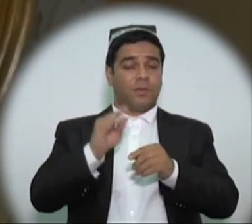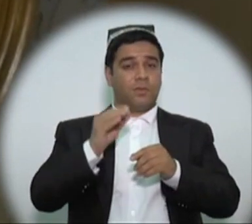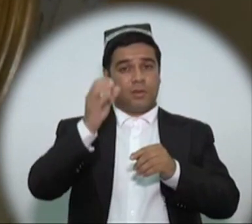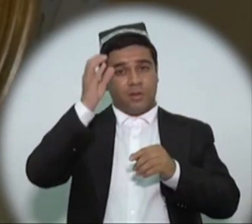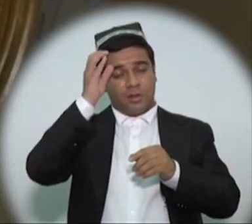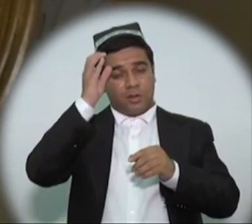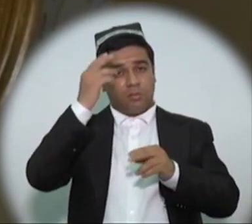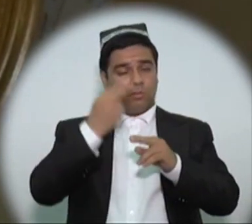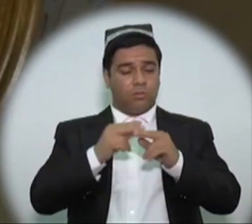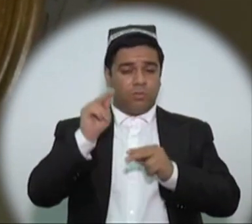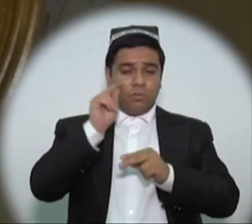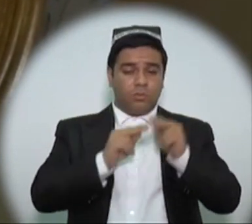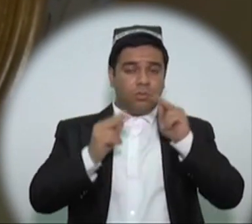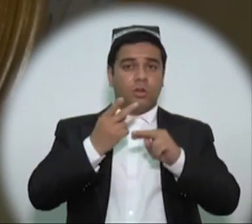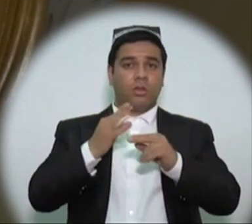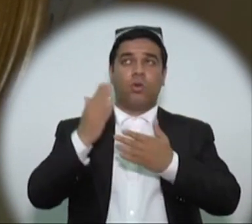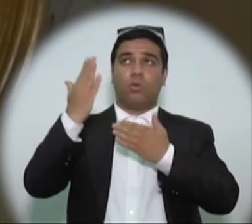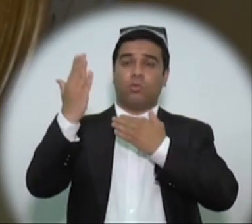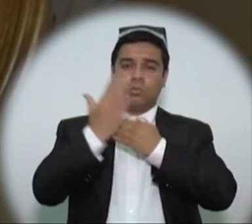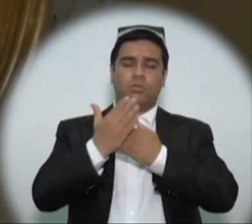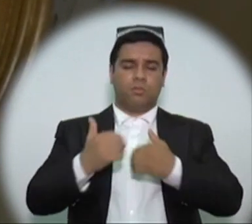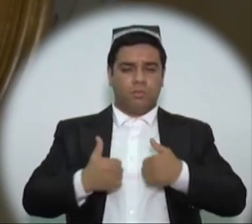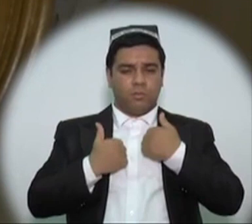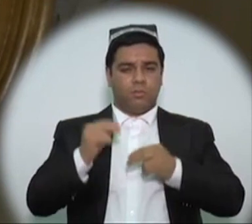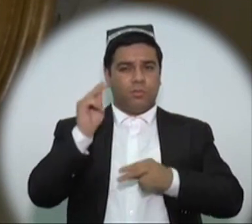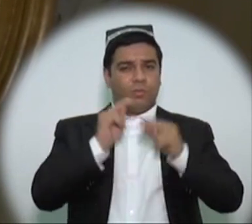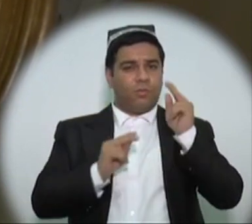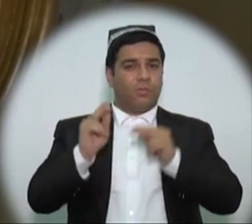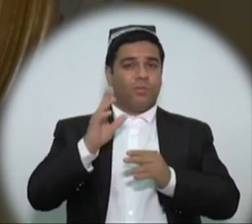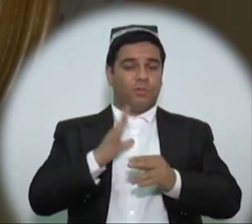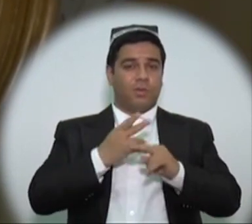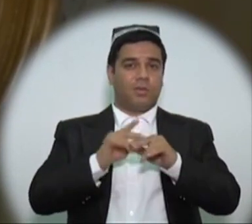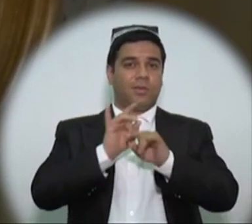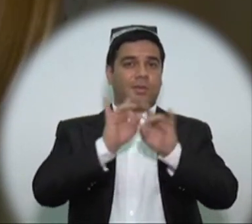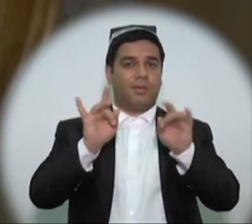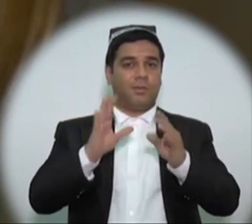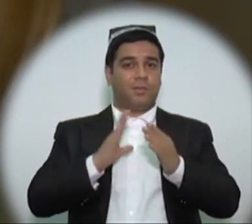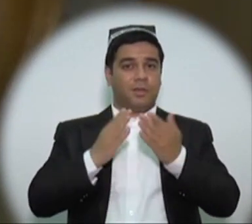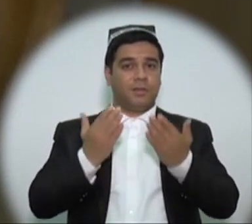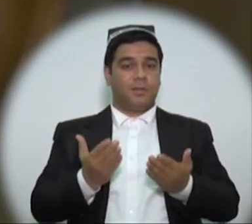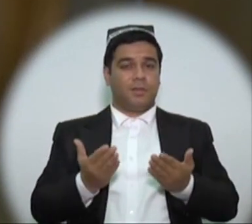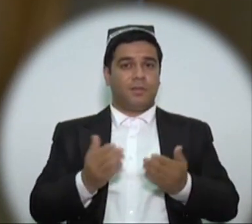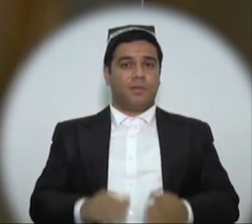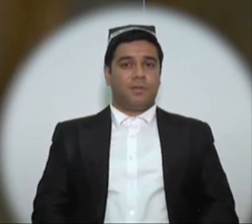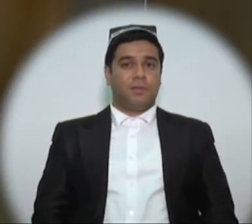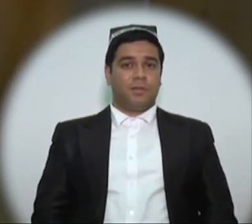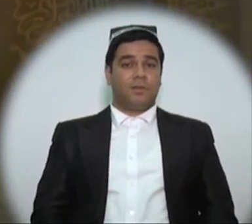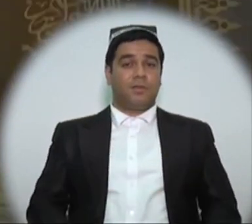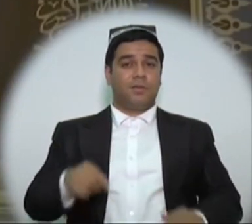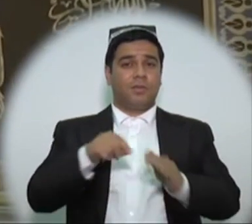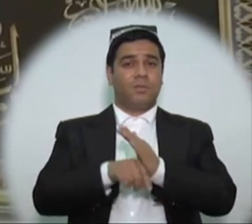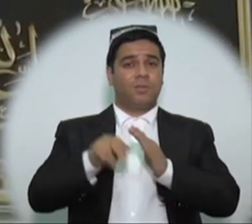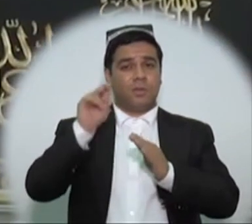talab qilishni o'zi uchun farz amal deb bilib, bunga amal qilganligini aytib o'tgan edik. Ta'lim